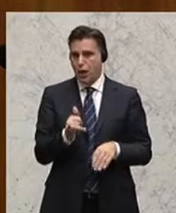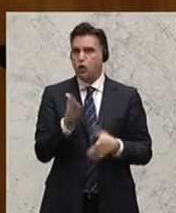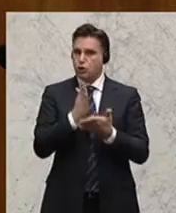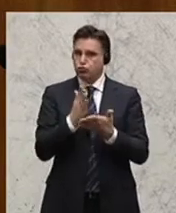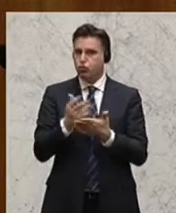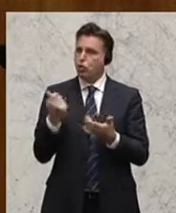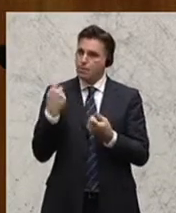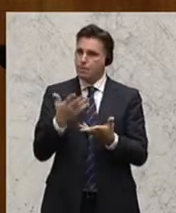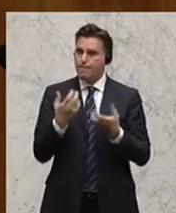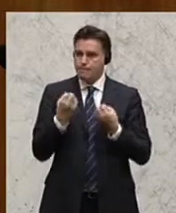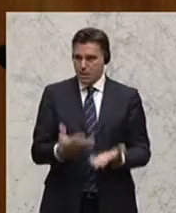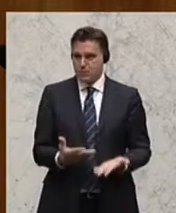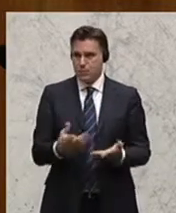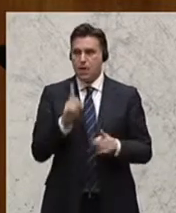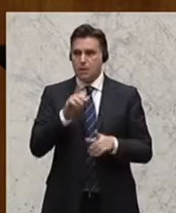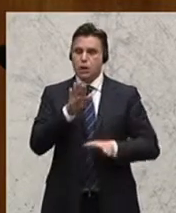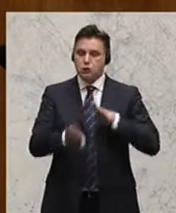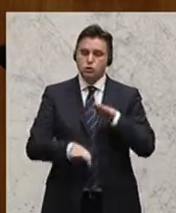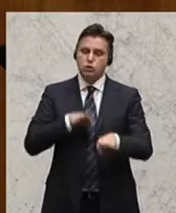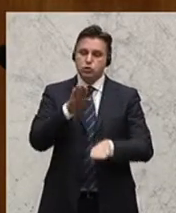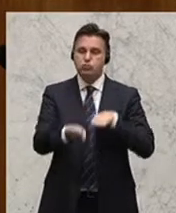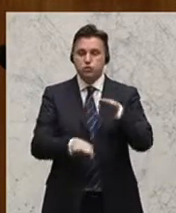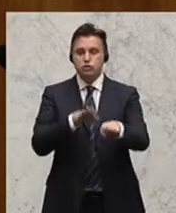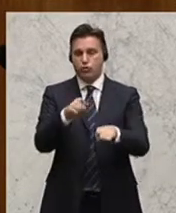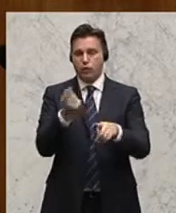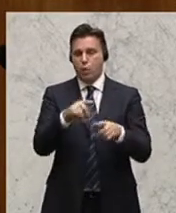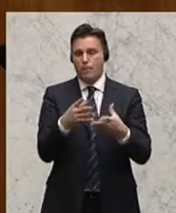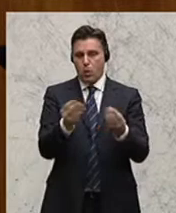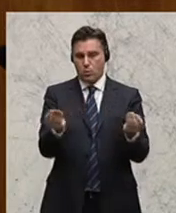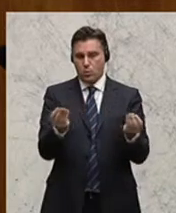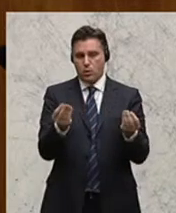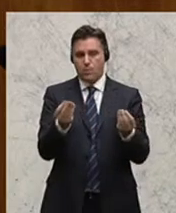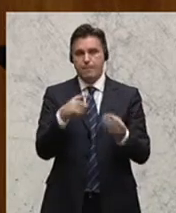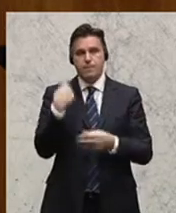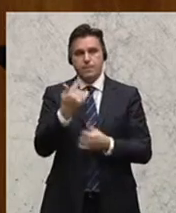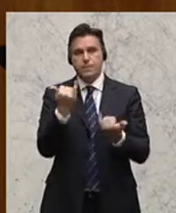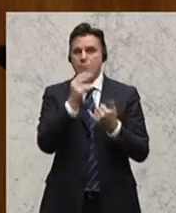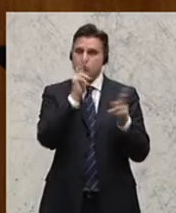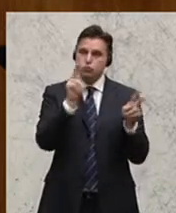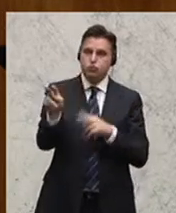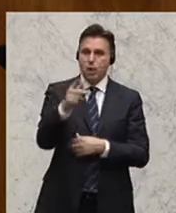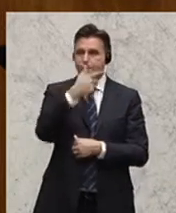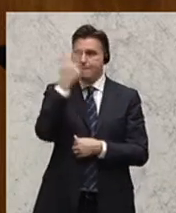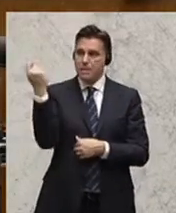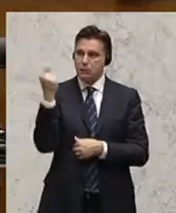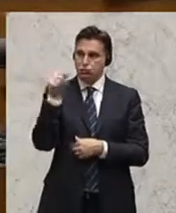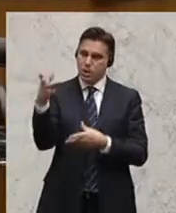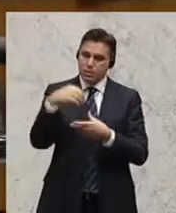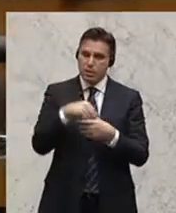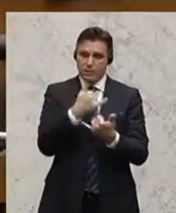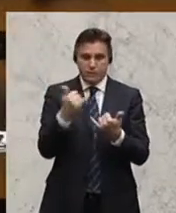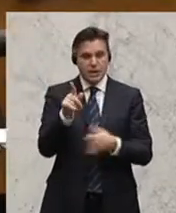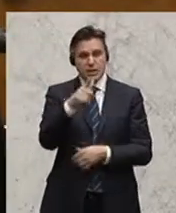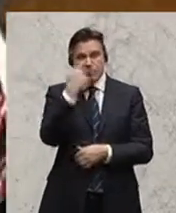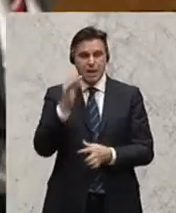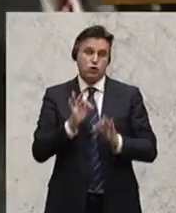der Vergangenheit. Hier braucht es aber auch Schritt-für-Schritt-Lösungen. Und ganz wichtig ist immer, wir müssen die Menschen im Blickpunkt haben, die in diesen Systemen sind, weil für diese